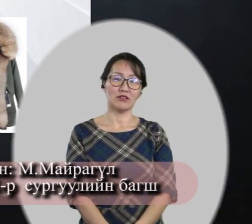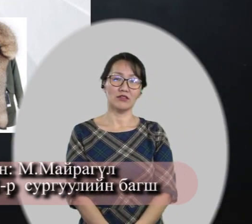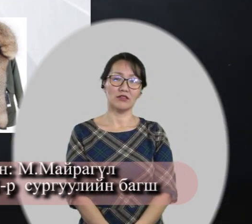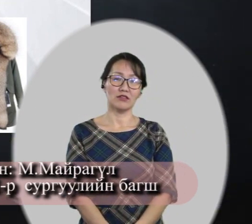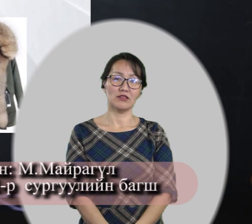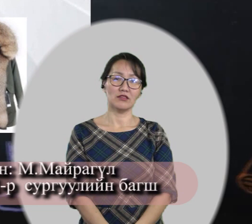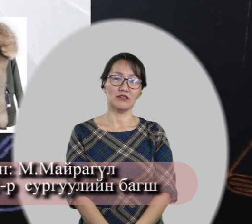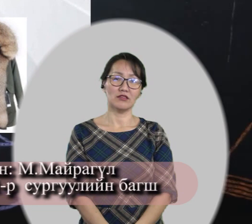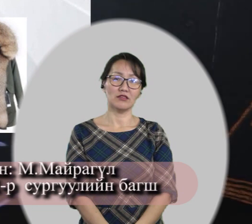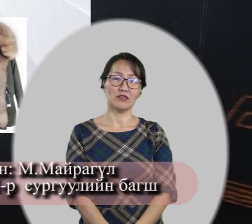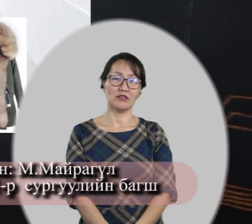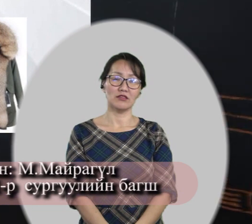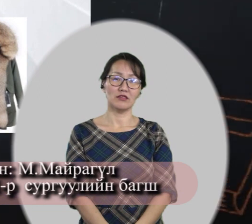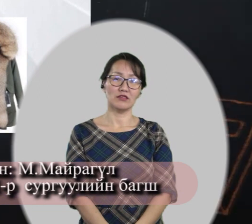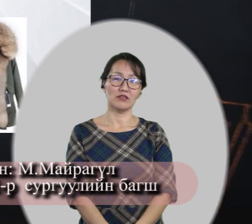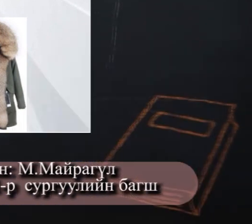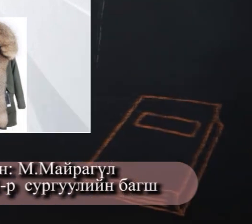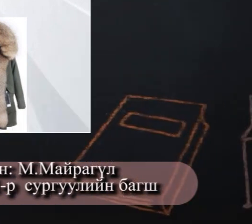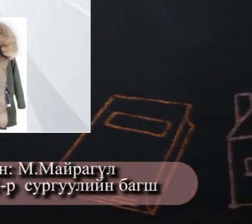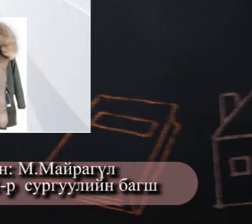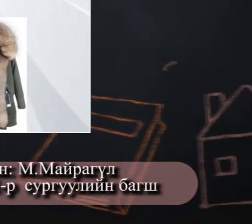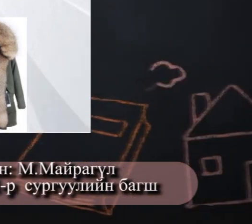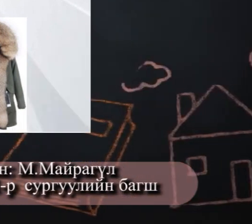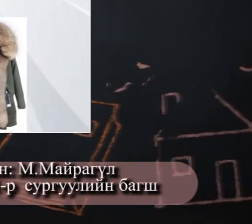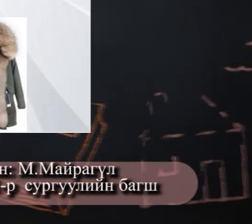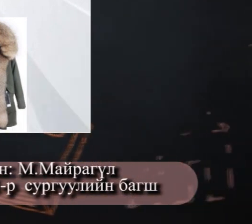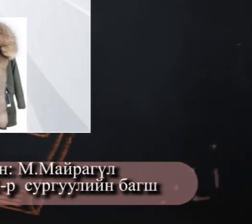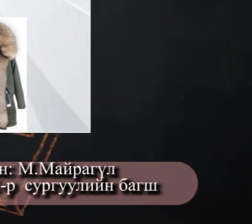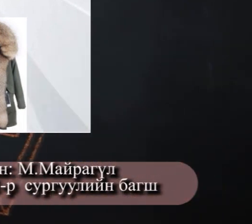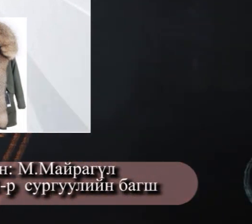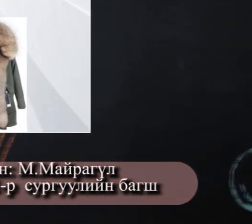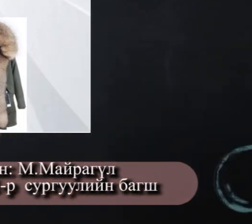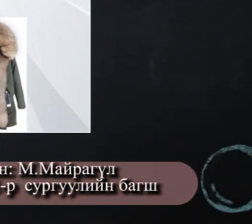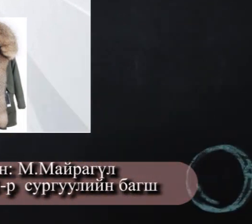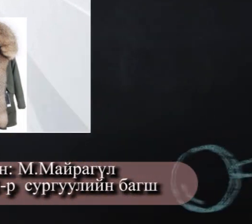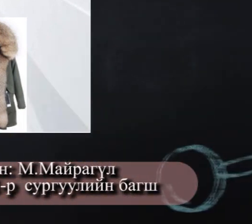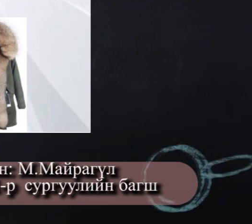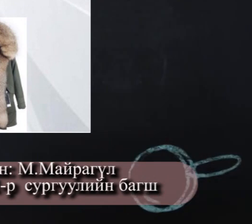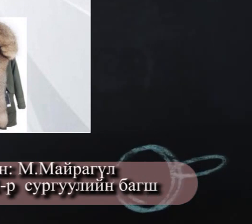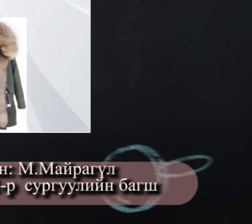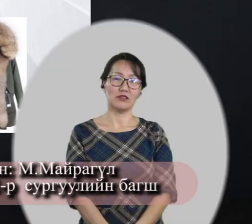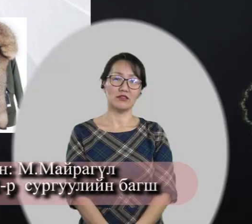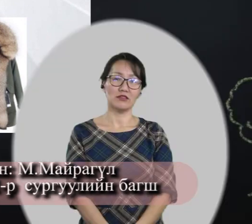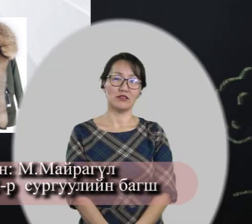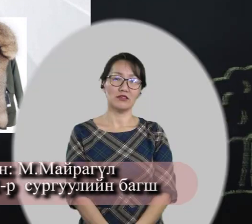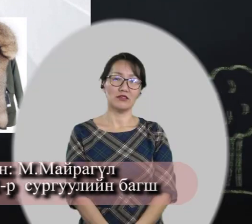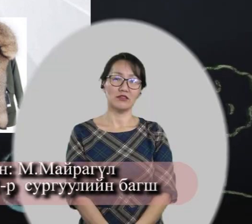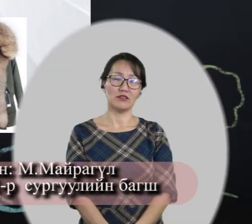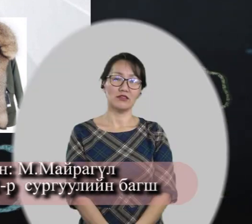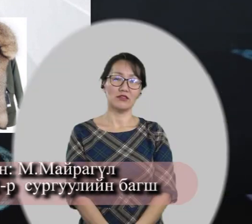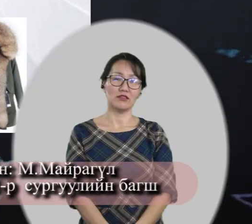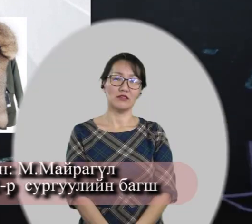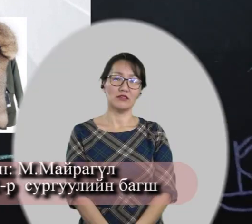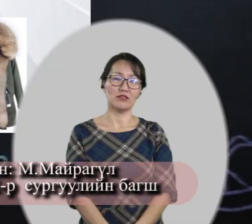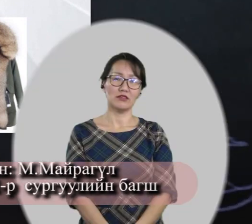сыртта 30 градус өте ыстық. Ауарай болған жағдайда, де күннің тымағын басымыздан күн өткізбеу үшін киеміз.